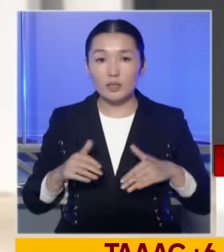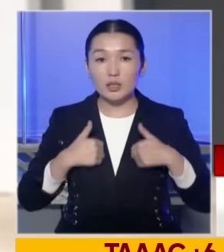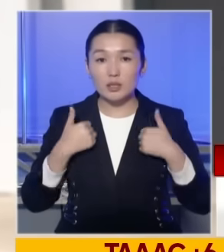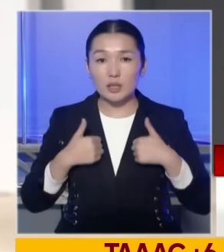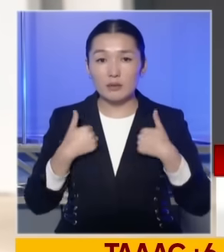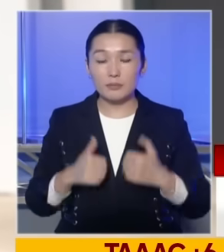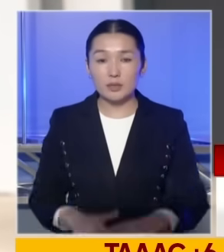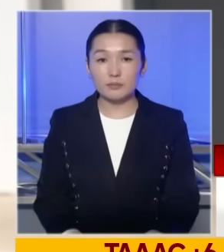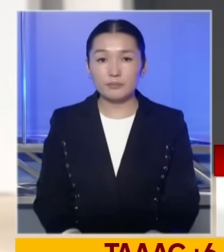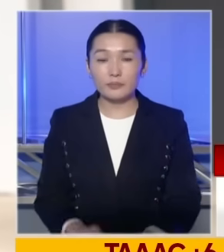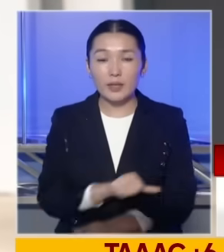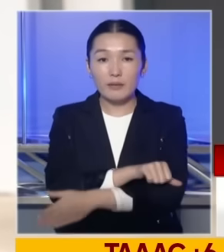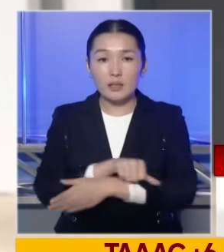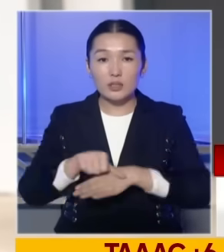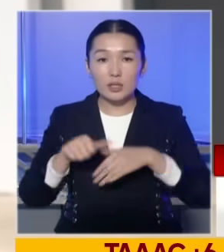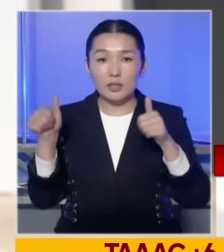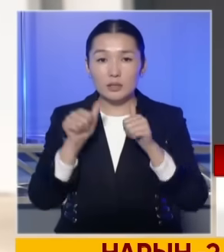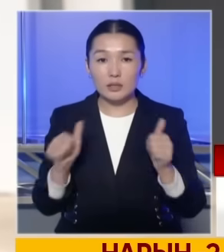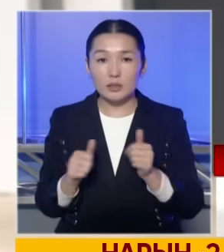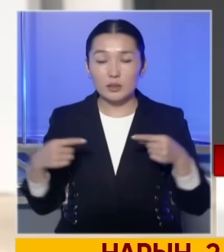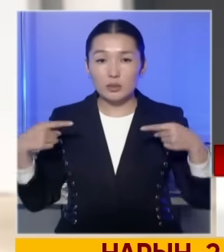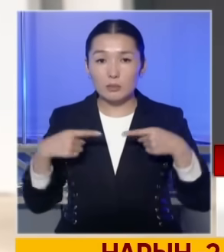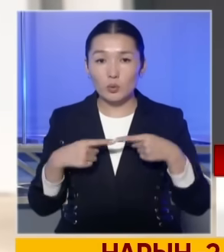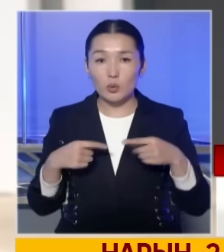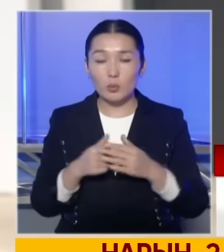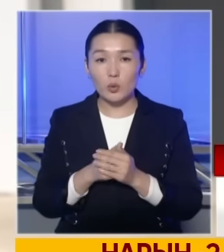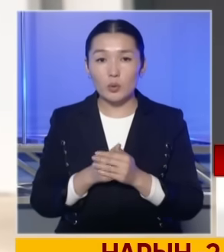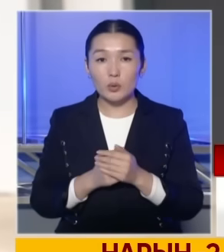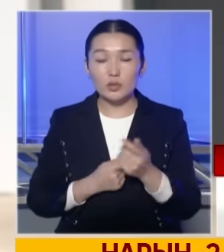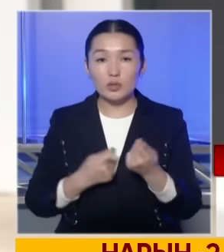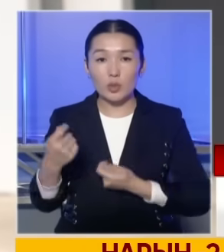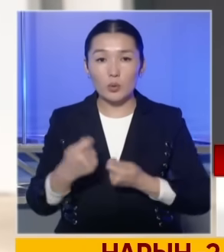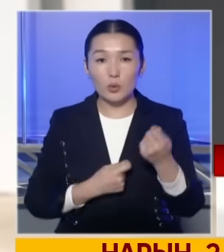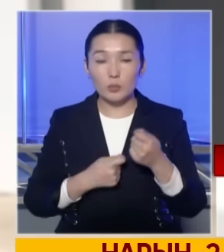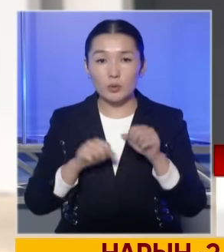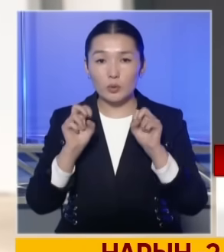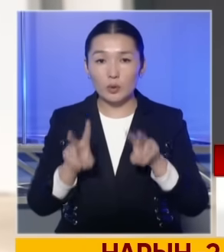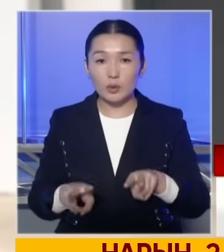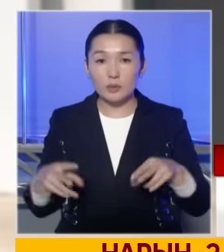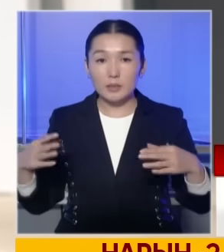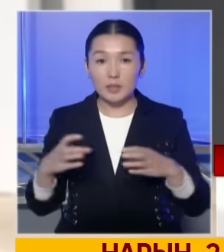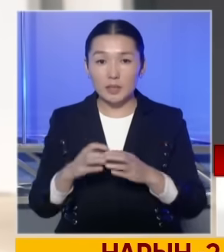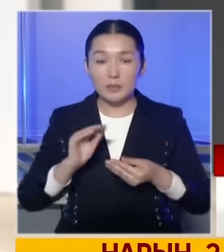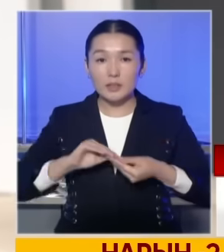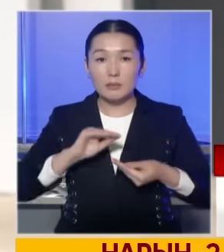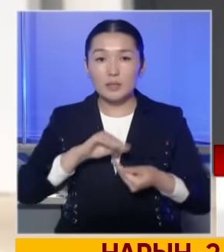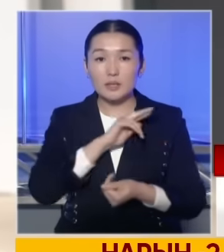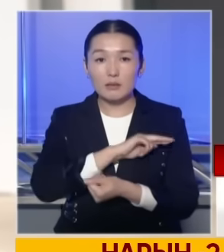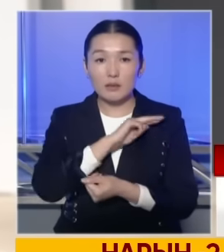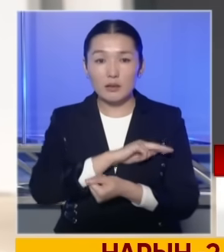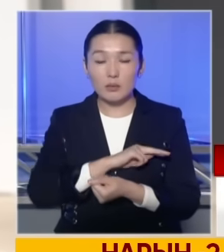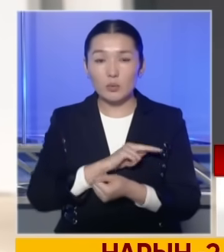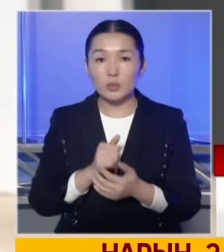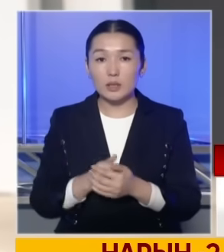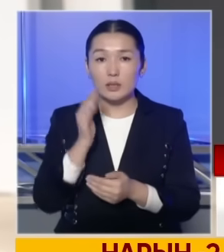келебиз. Чек араны делимитациялоо жана демаркациялоо боюнча өкмөттөр аралык комиссия дагы тынымсыз иштеп жатат. Кудай